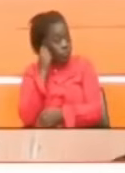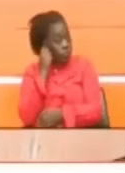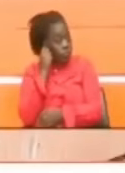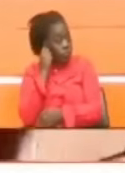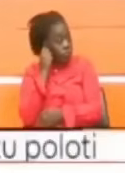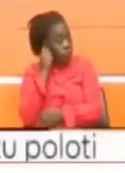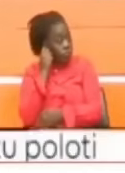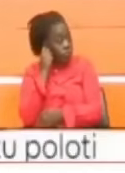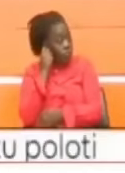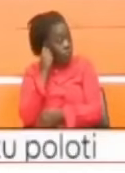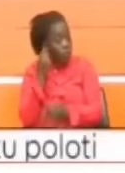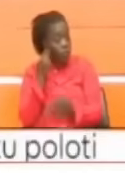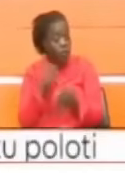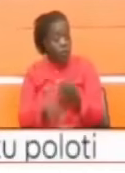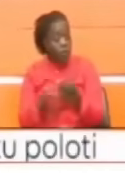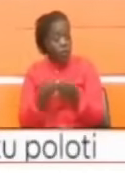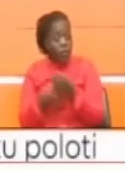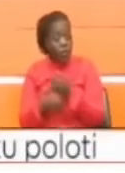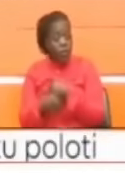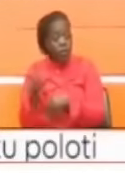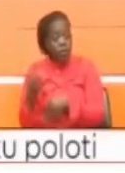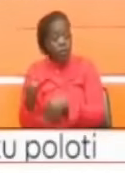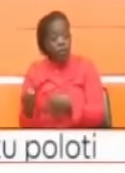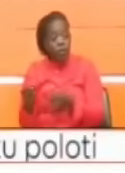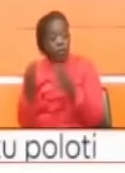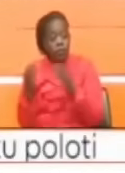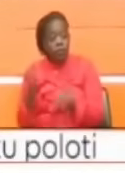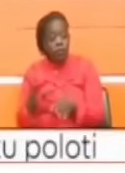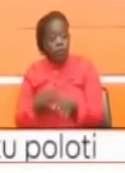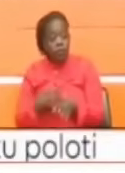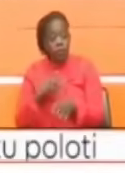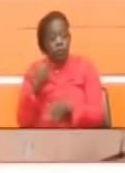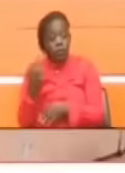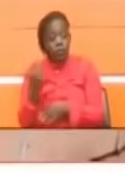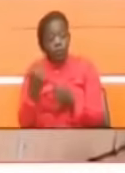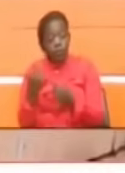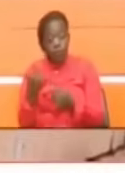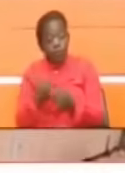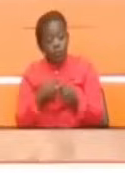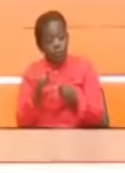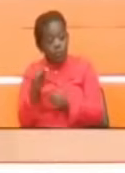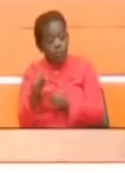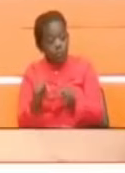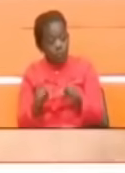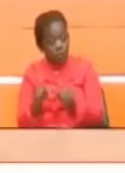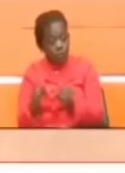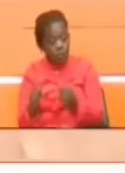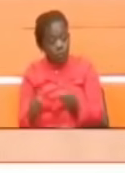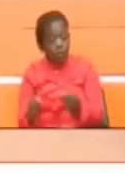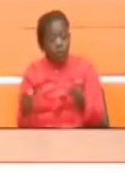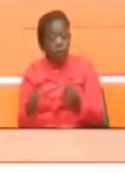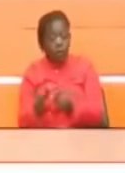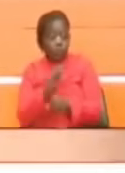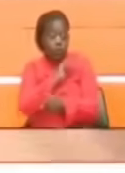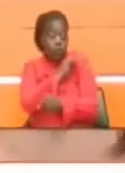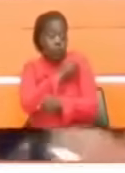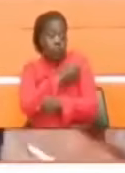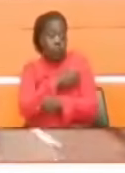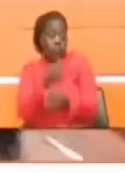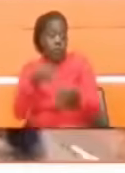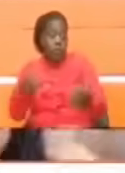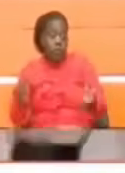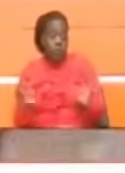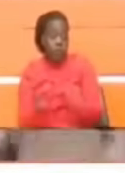Yangamba mbuuza n'eŋŋaana ne mugamba ebintu si byange ndekka lwakuba nze yadde ndikulira. Kyokka Bakanyama baleese okkuba